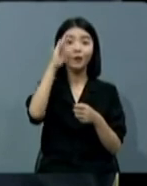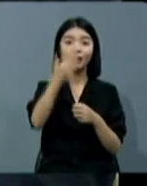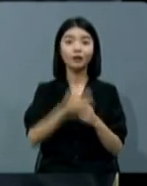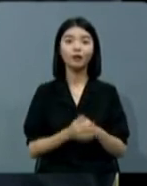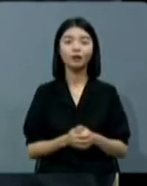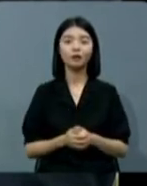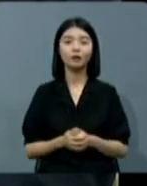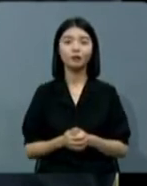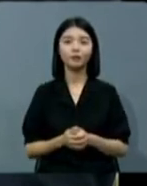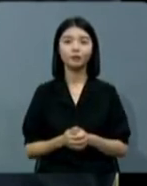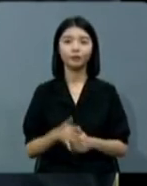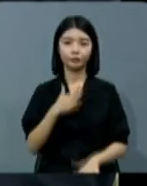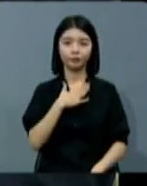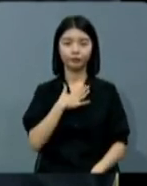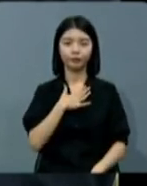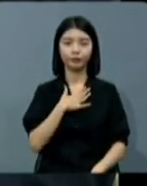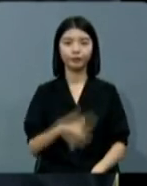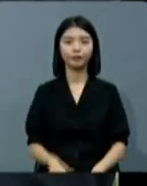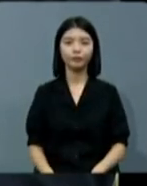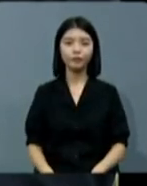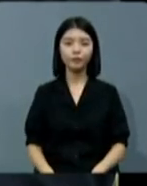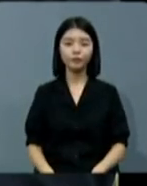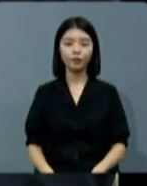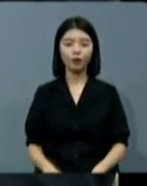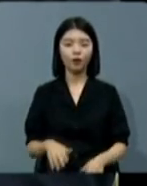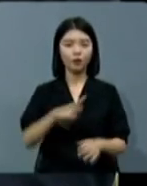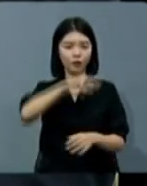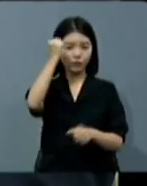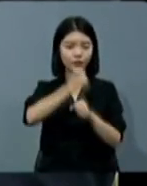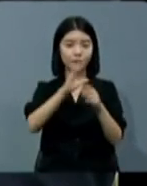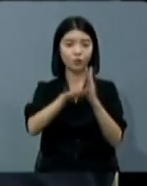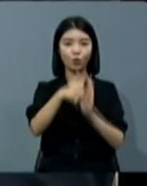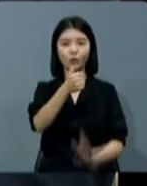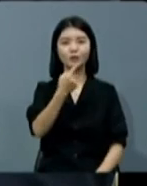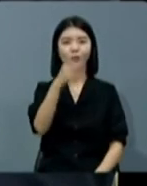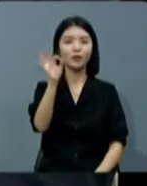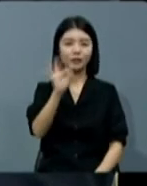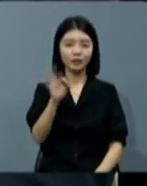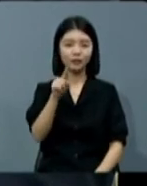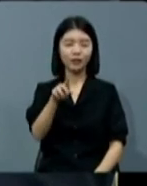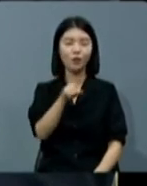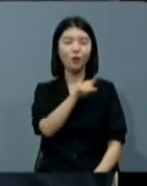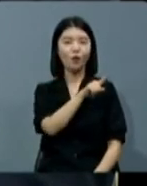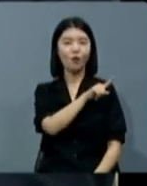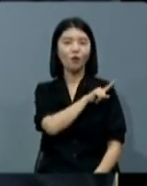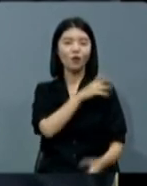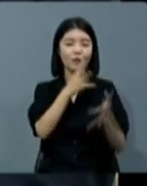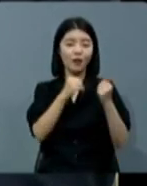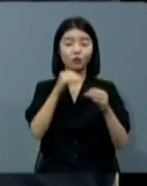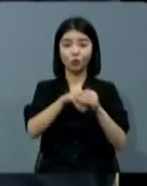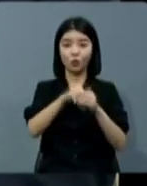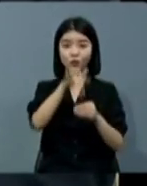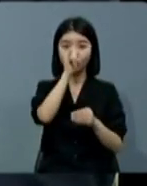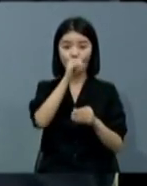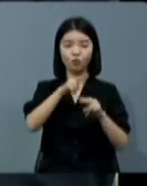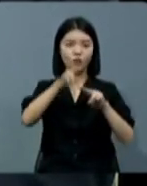생각하십니까? 제가 당선될 때도 51%입니다. 이게 역대 최고 득표고요. 그리고